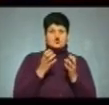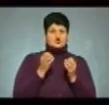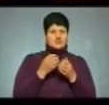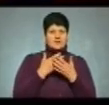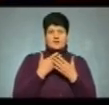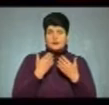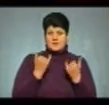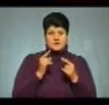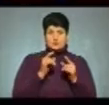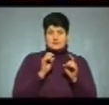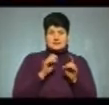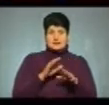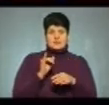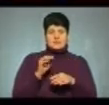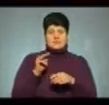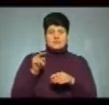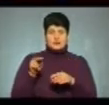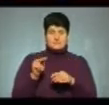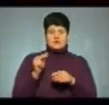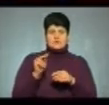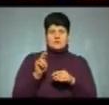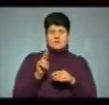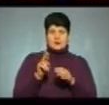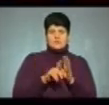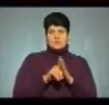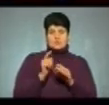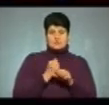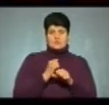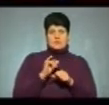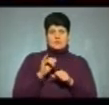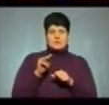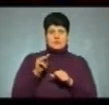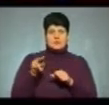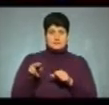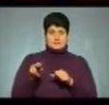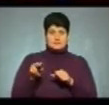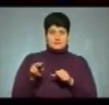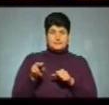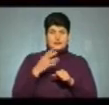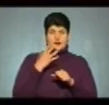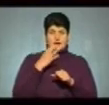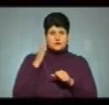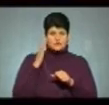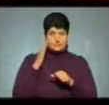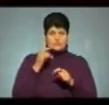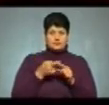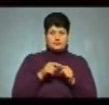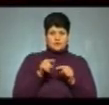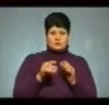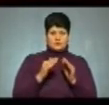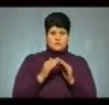немає у нас, що здано ІТП. Четвер-п'ятниця запустили ІТП на гарячу воду в даному